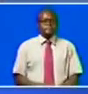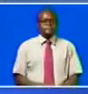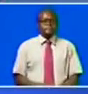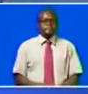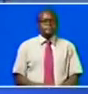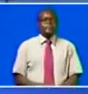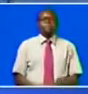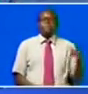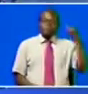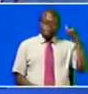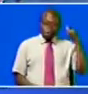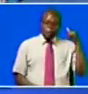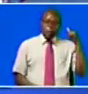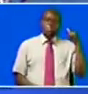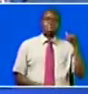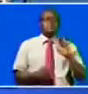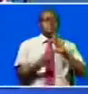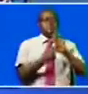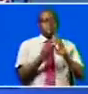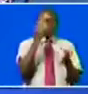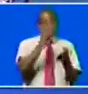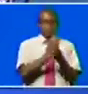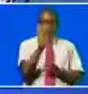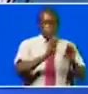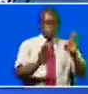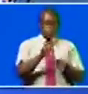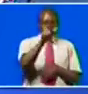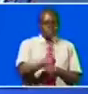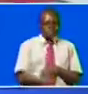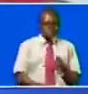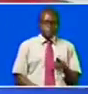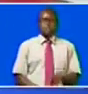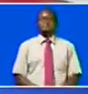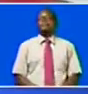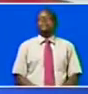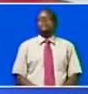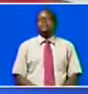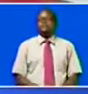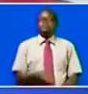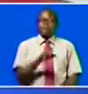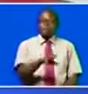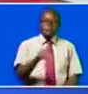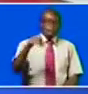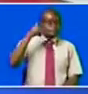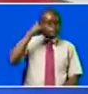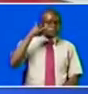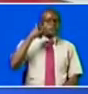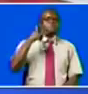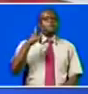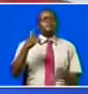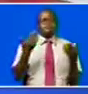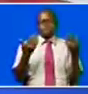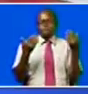Bikifimbo, simu inaeleza tabia mtu. Ndio. Ukipata simu ya mtu na picha za uchi